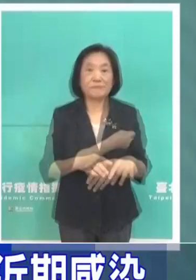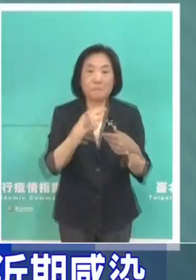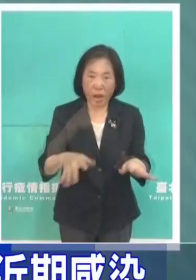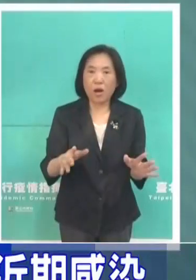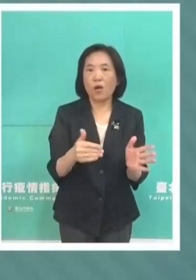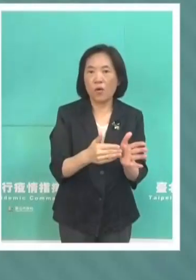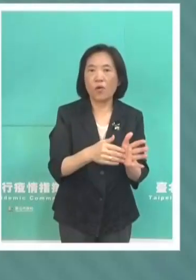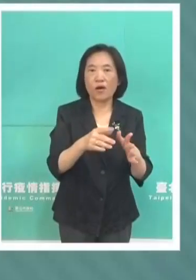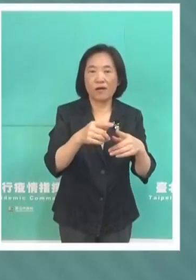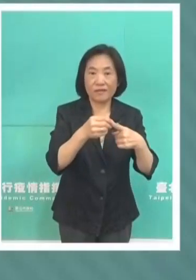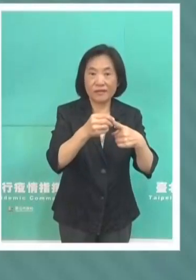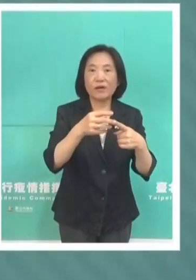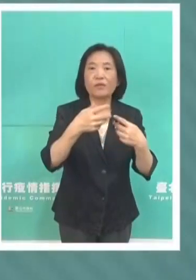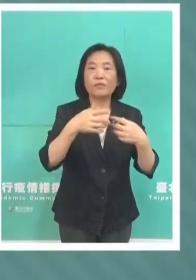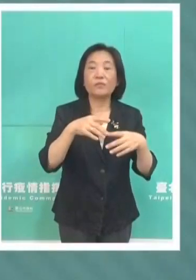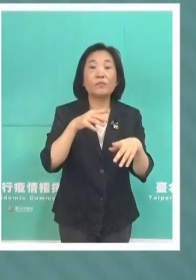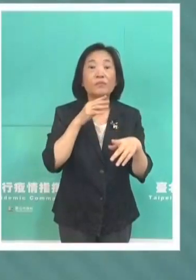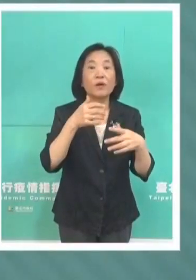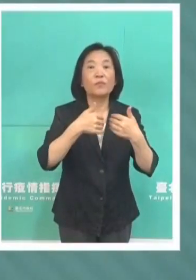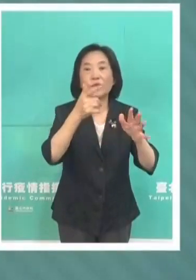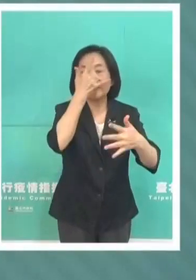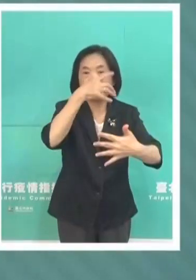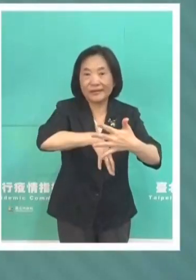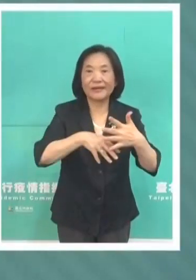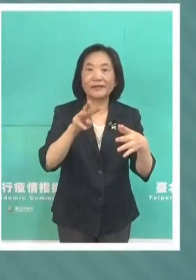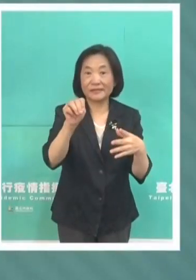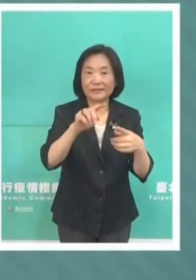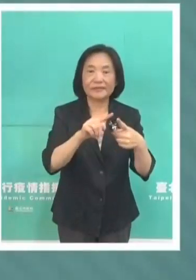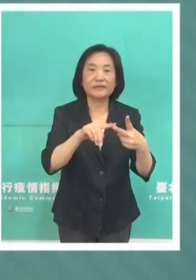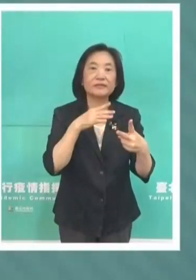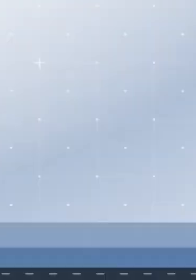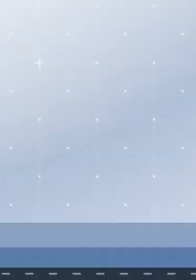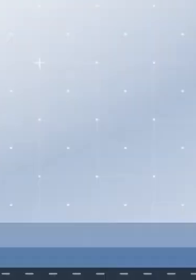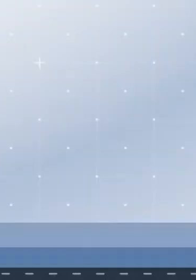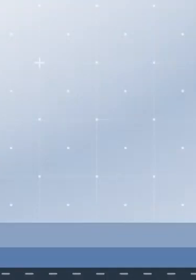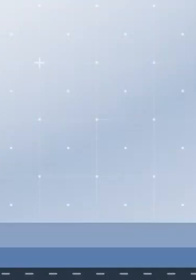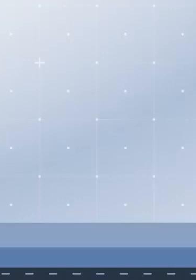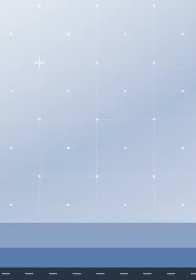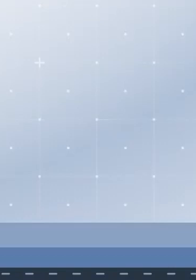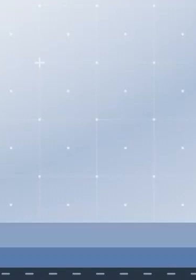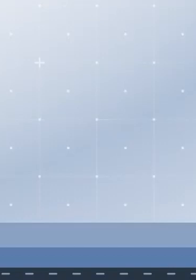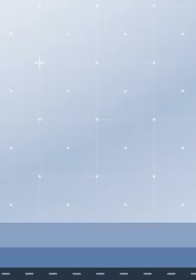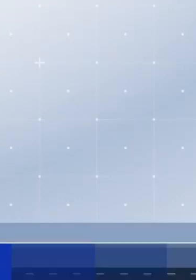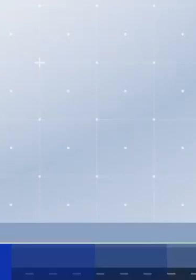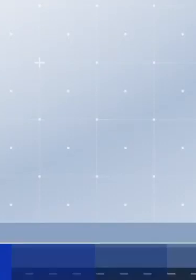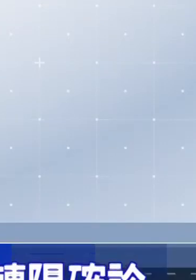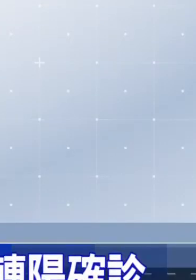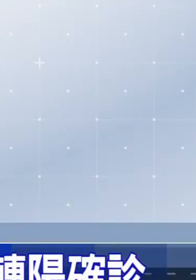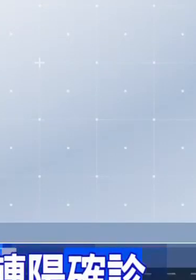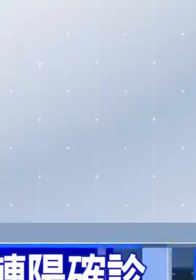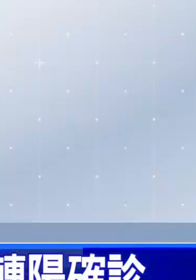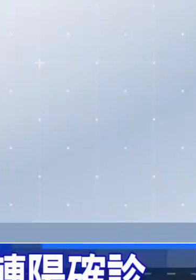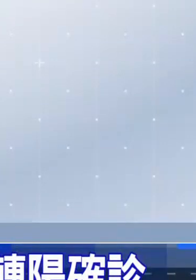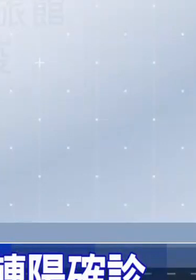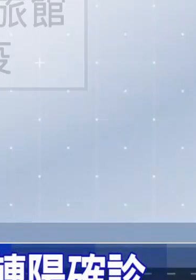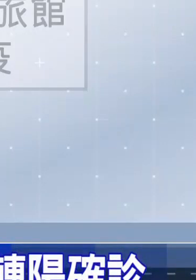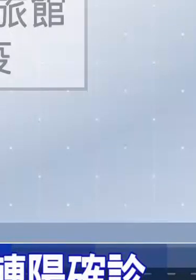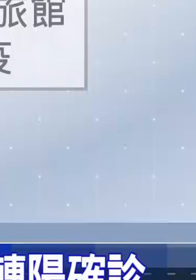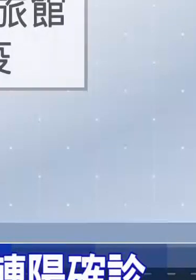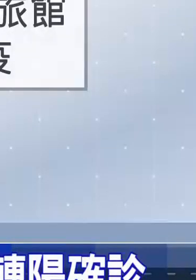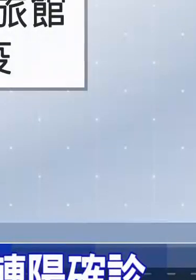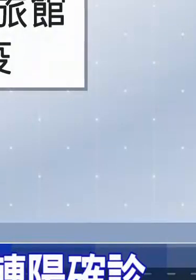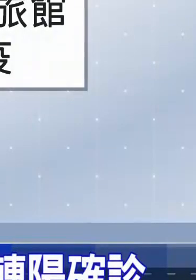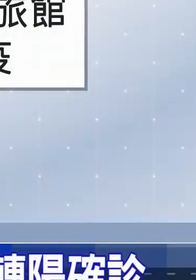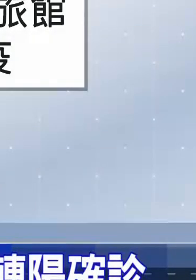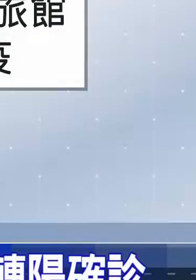的疫苗，打过莫德纳，而且已经超过14天了，最后一剂是在8月6号打的。 6号新增的境外移入个案中，一名华航女性副机师